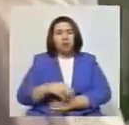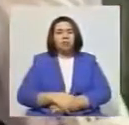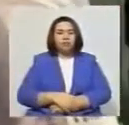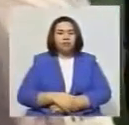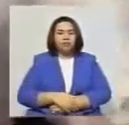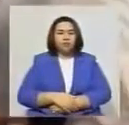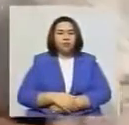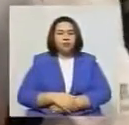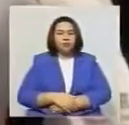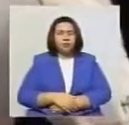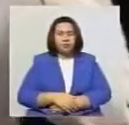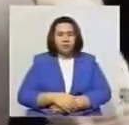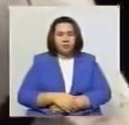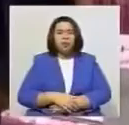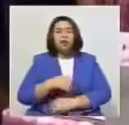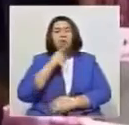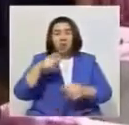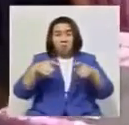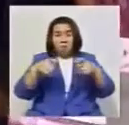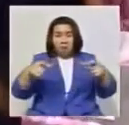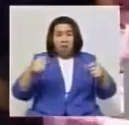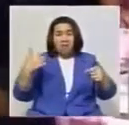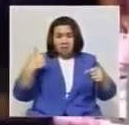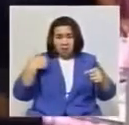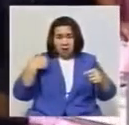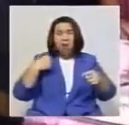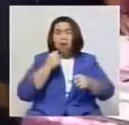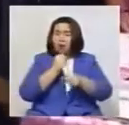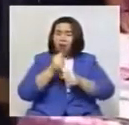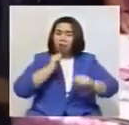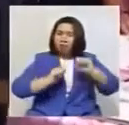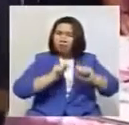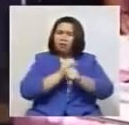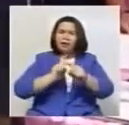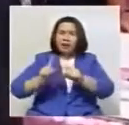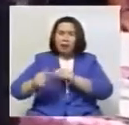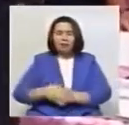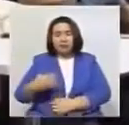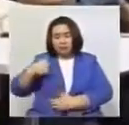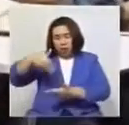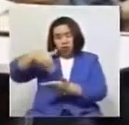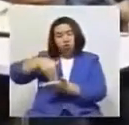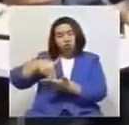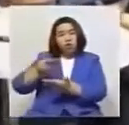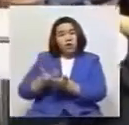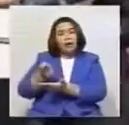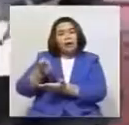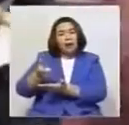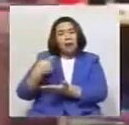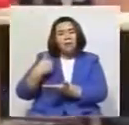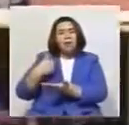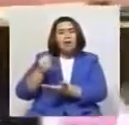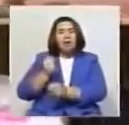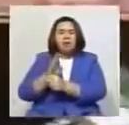บัตรประจำตัวให้มาแสดงความสามารถได้ในงานนอกจากนี้ค่ะยังมีศูนย์รับบริจาคร้านมิตรไมตรีกิฟต์ช็อป